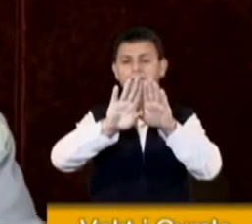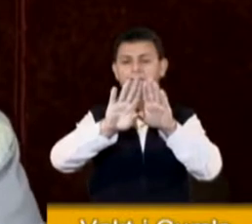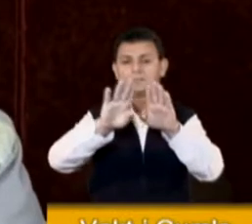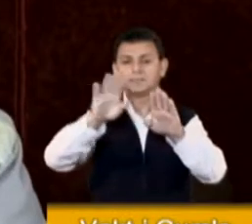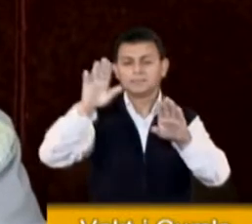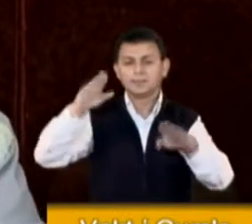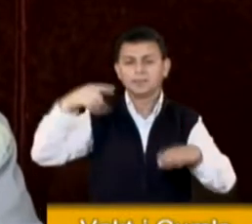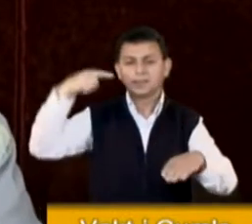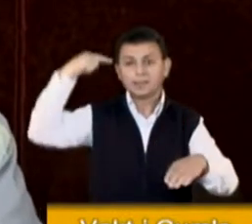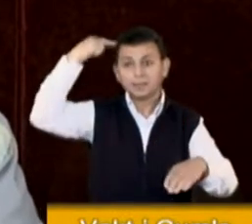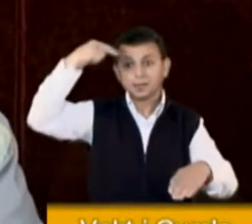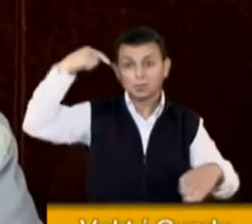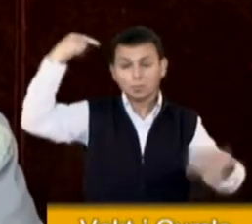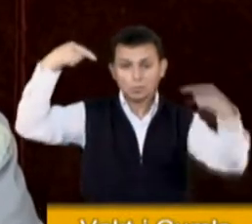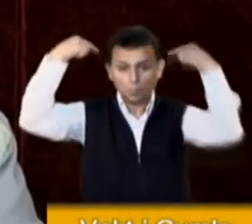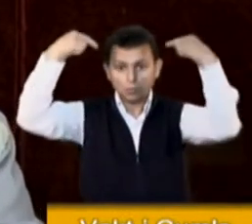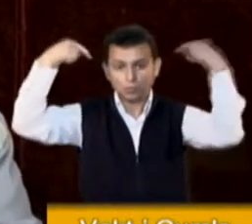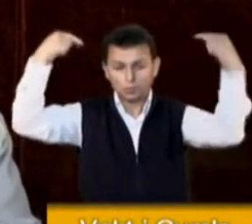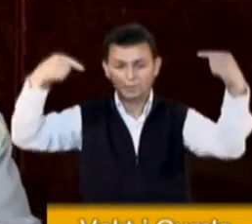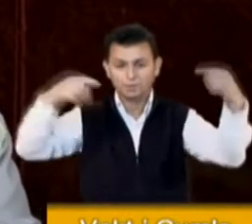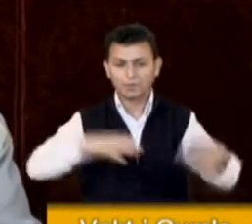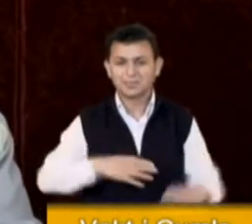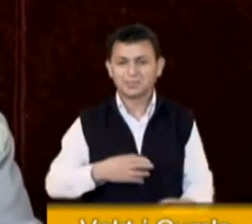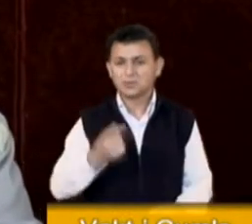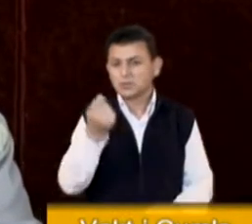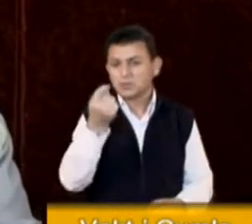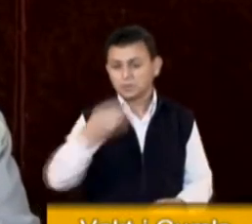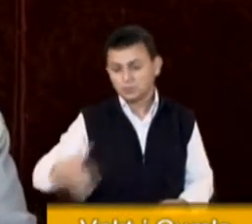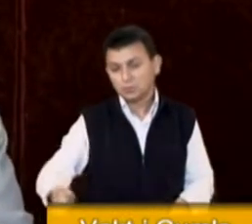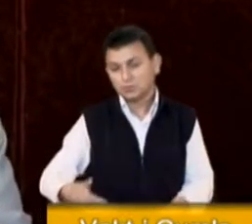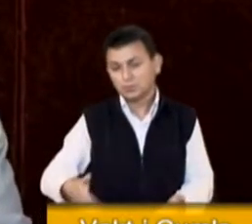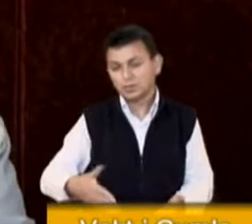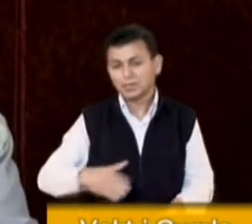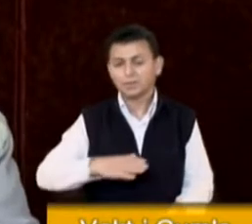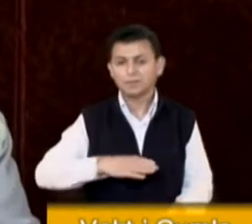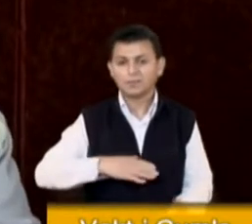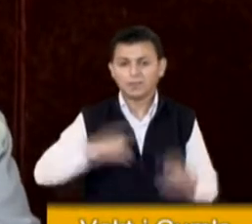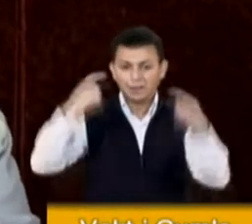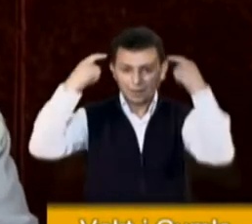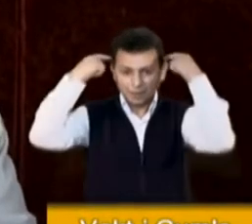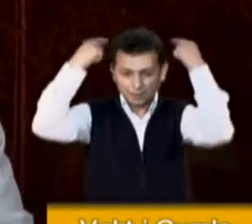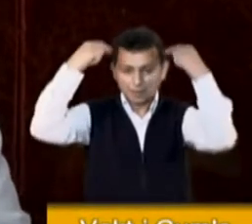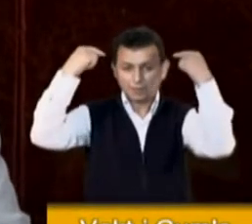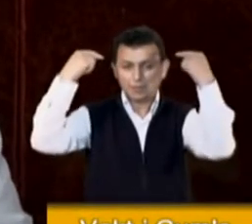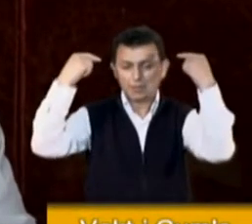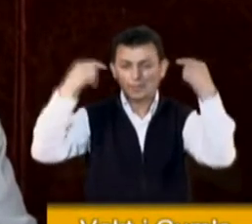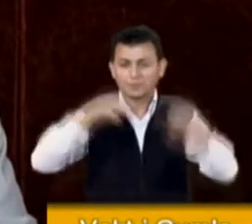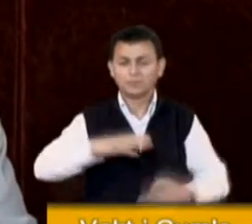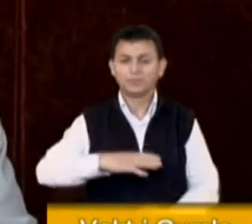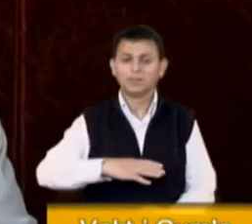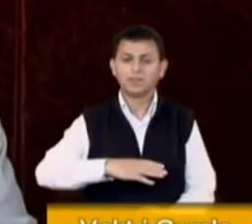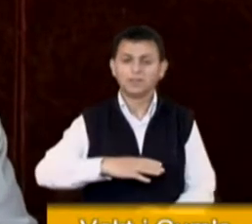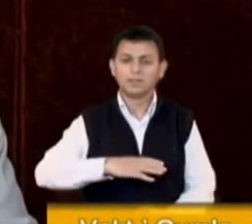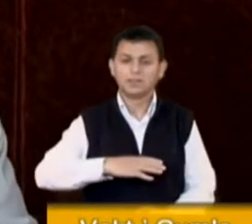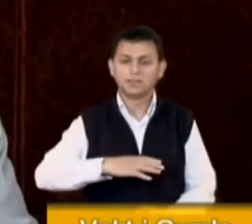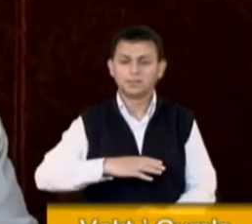Nazarlık muhterem ümmüler, maalesef ve maalesef. Minyatür süpürgeler, kafatası, kurşun dökmek,